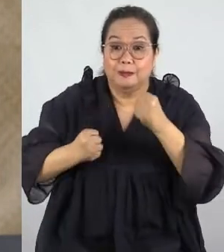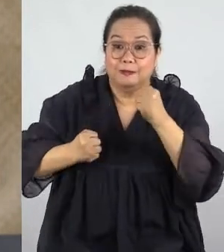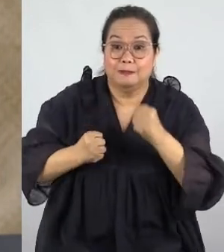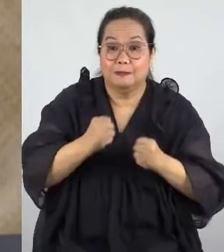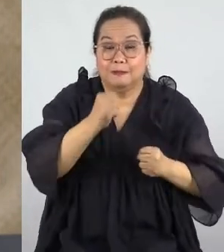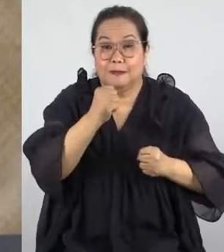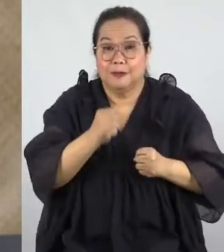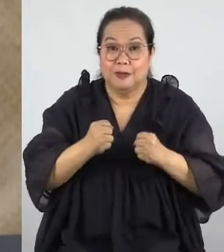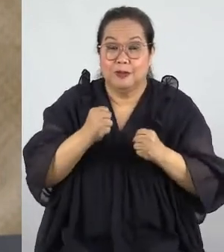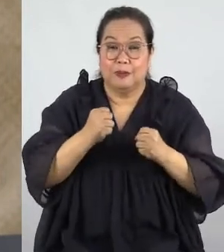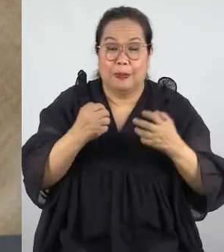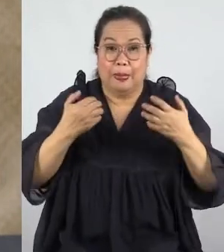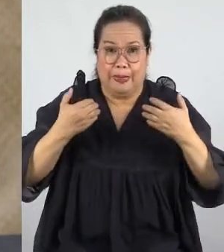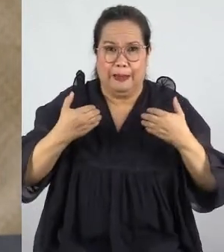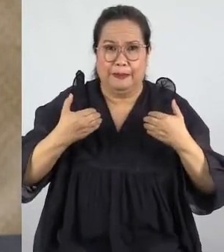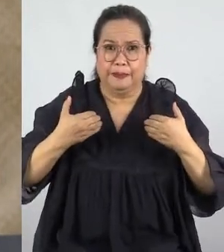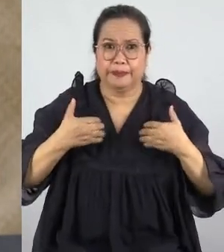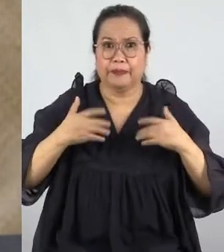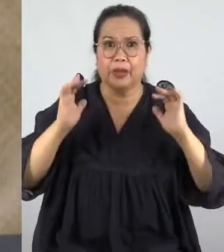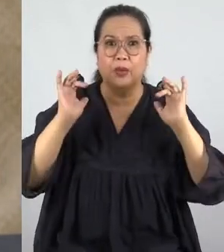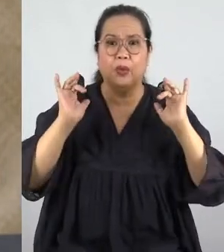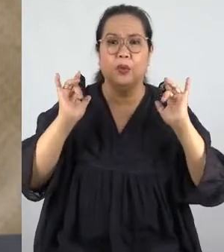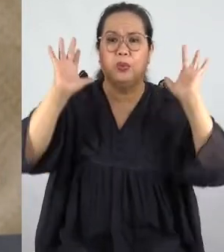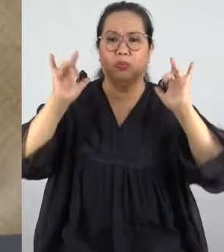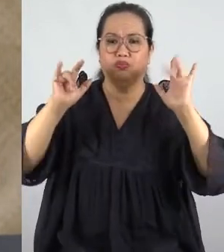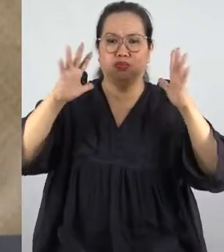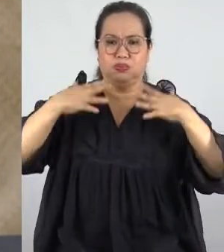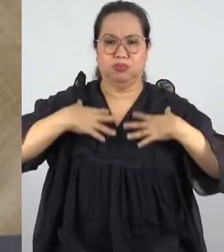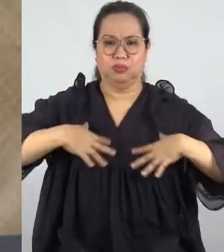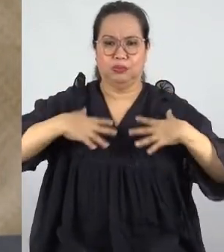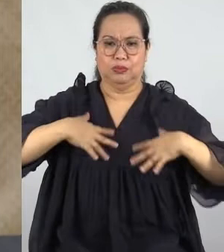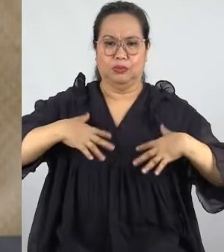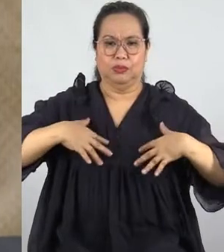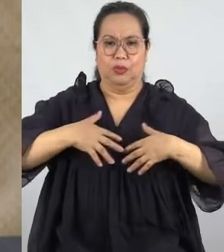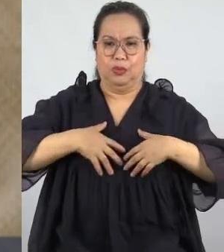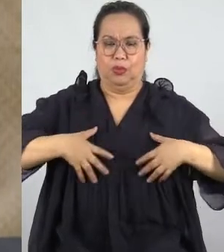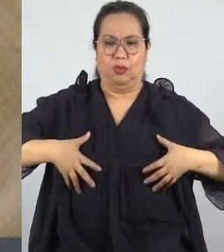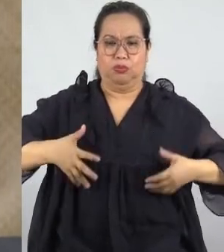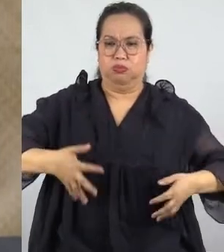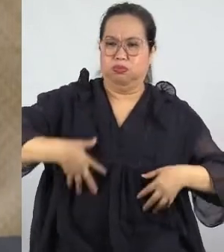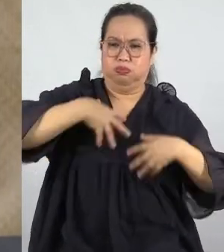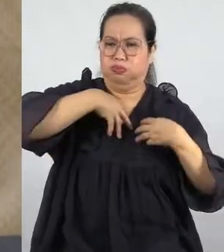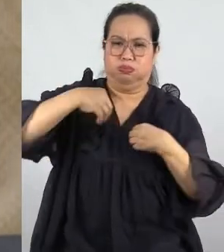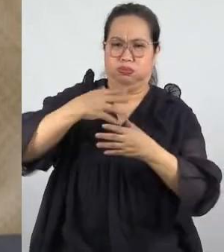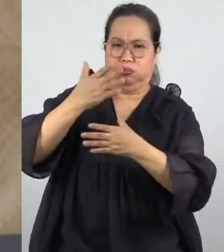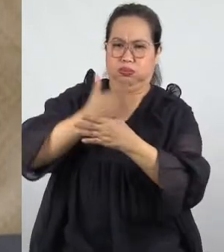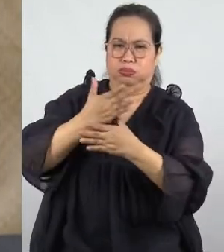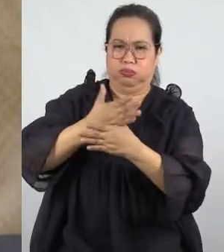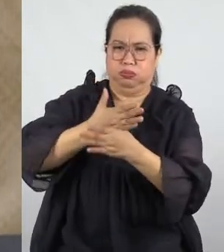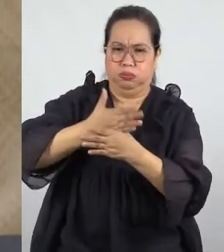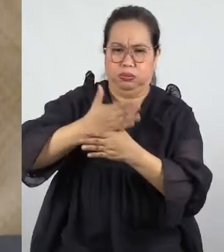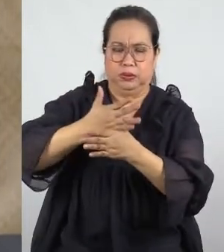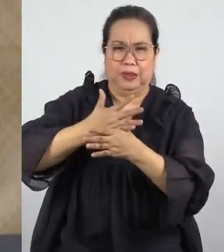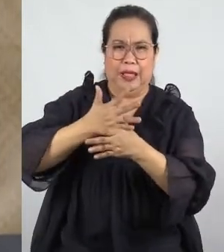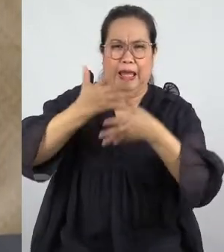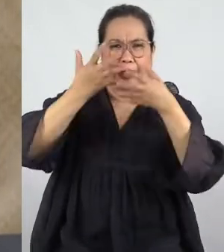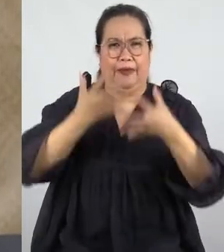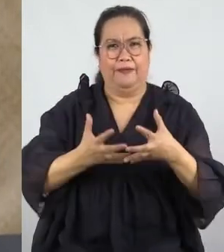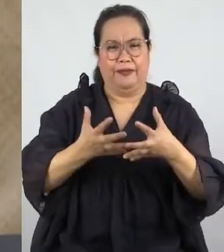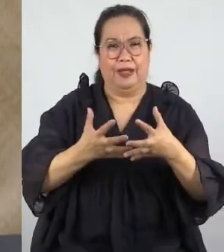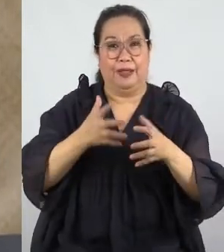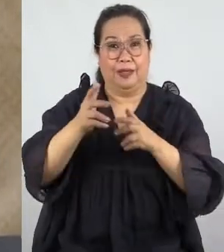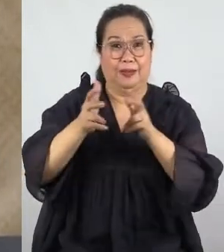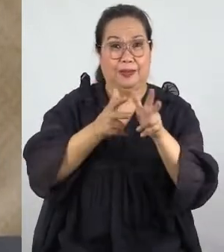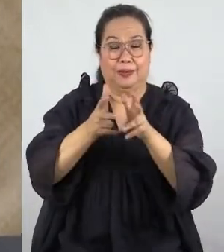na nagsusuot ng pinakamagaan na bihisan. No? Ang lahat po ng mananakbo ng mga runner